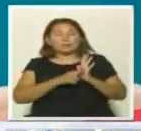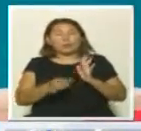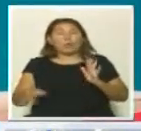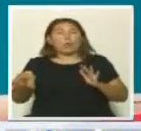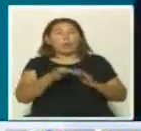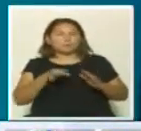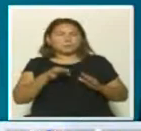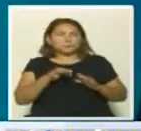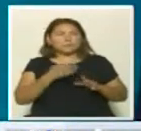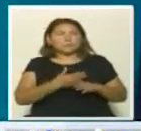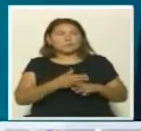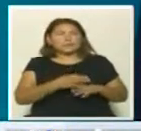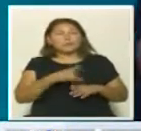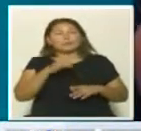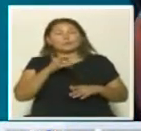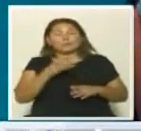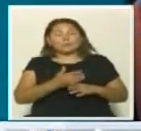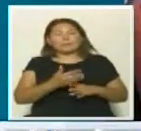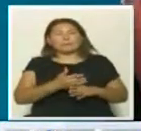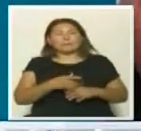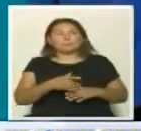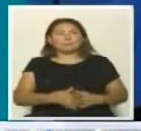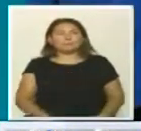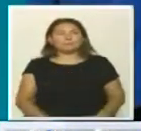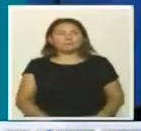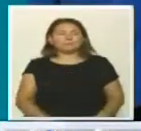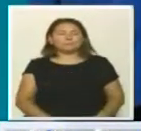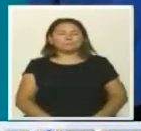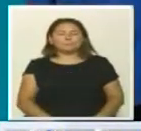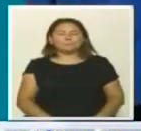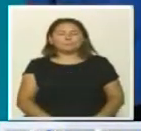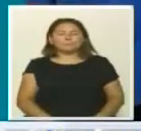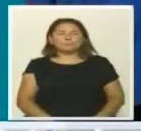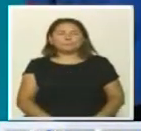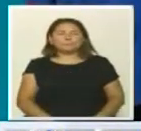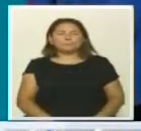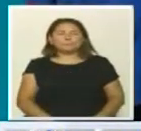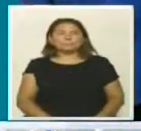намысын қорғаған Санатәлі Төлтаев турнирдің қола жүлдегері атанды. Ақсындар Табылды, Ролан Аметұлы, жаңалықтар.